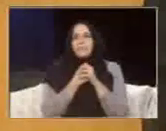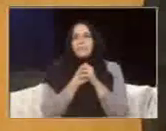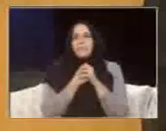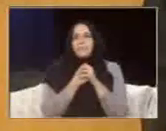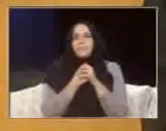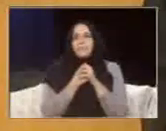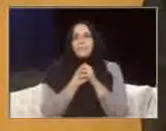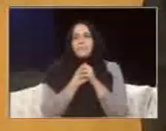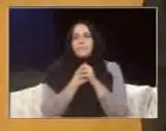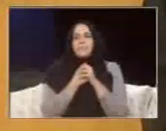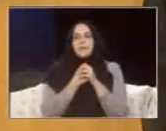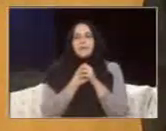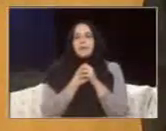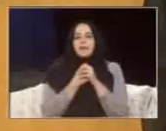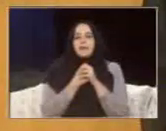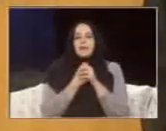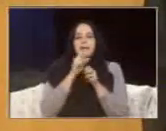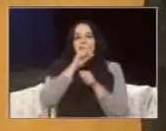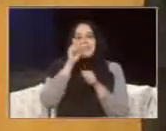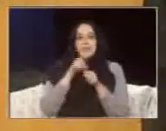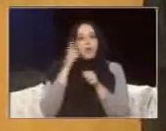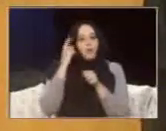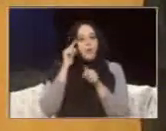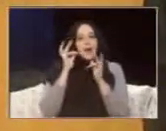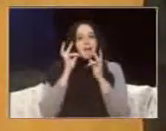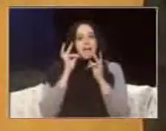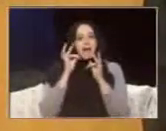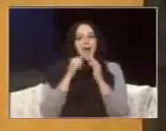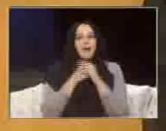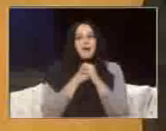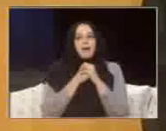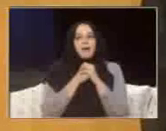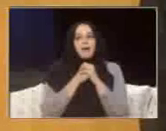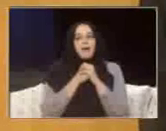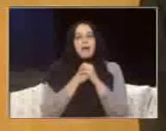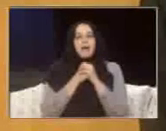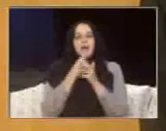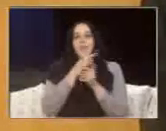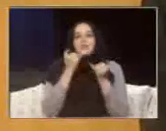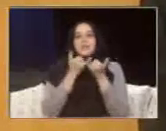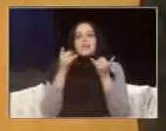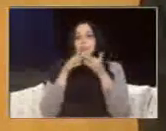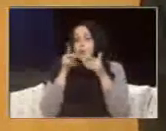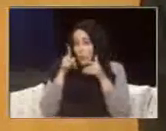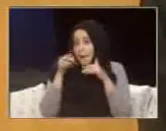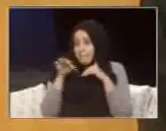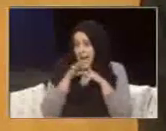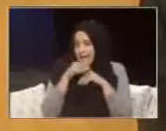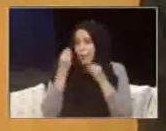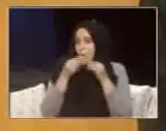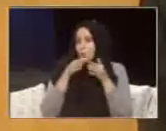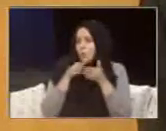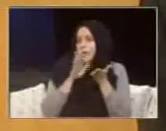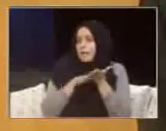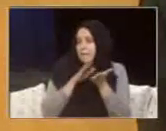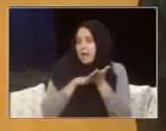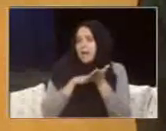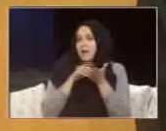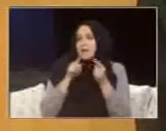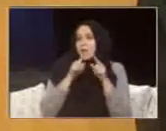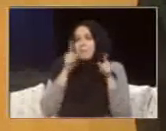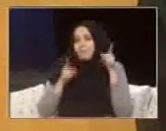سالك اياها الاستاذ محمد وهي على الزواج، تزوجتي ولا خطبوك؟ لان اكبر خطا ربما